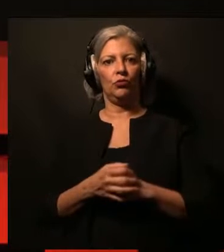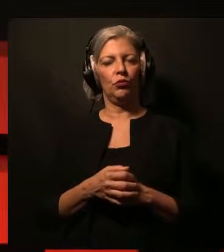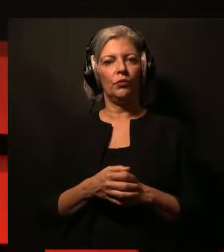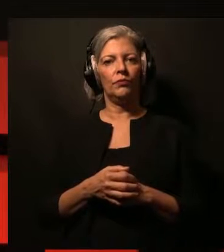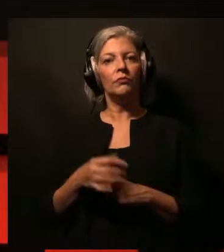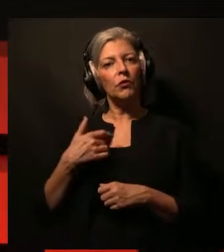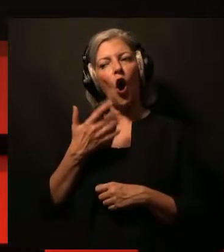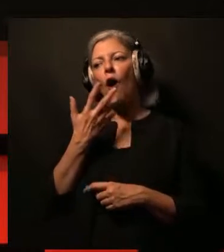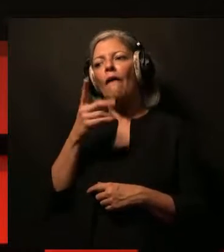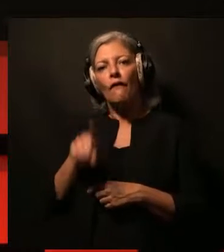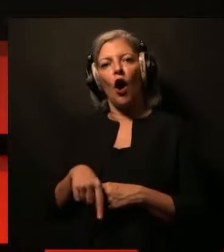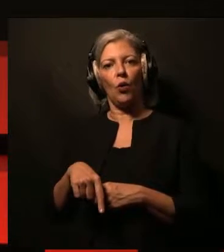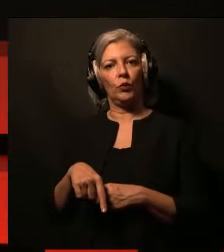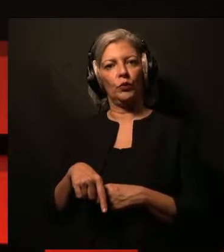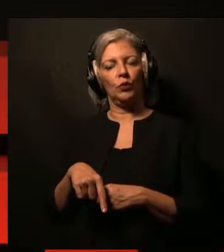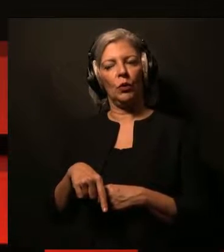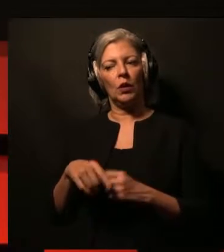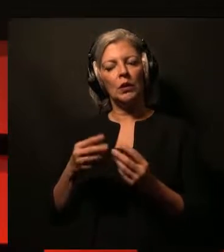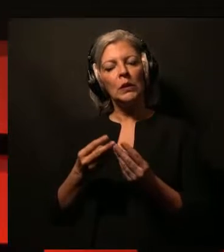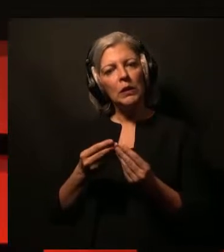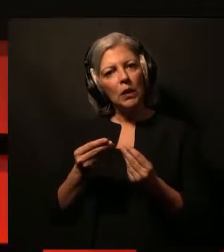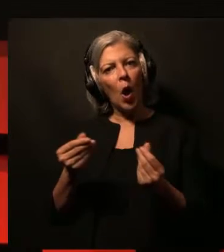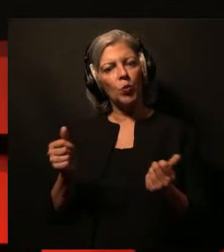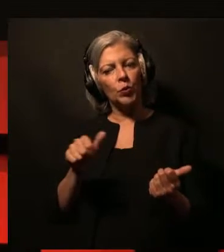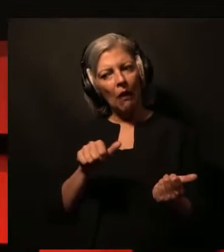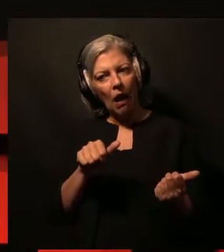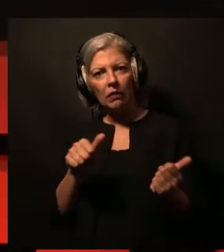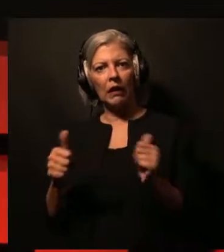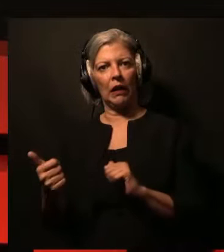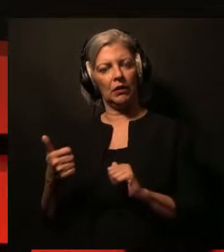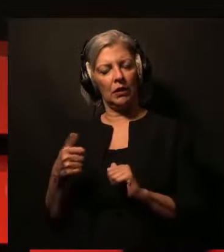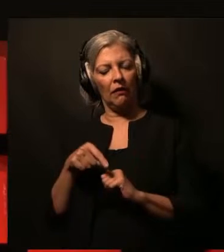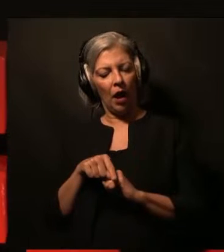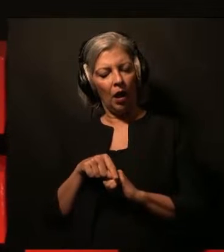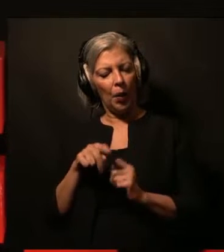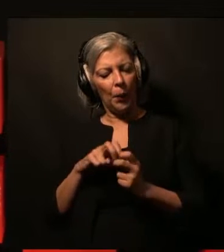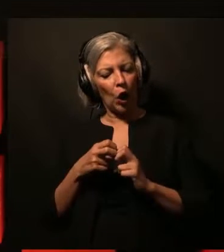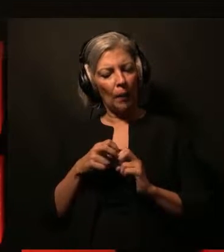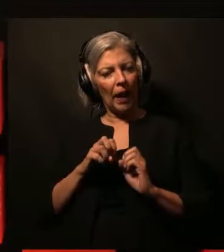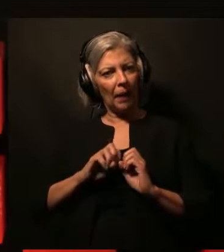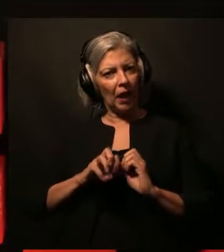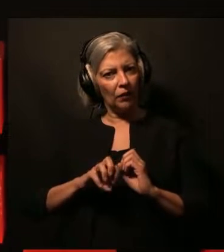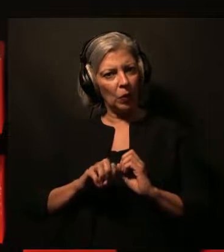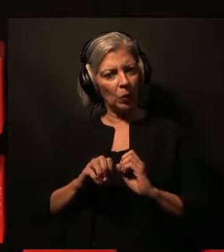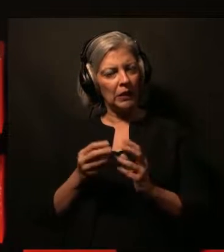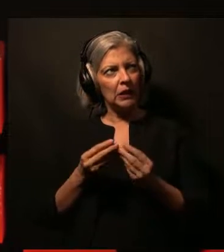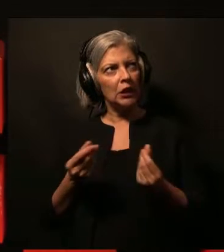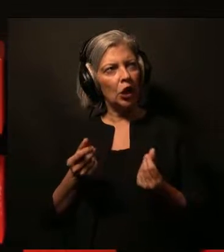ho voluto trovare una soluzione che andasse alla radice del problema dei rifiuti e delle